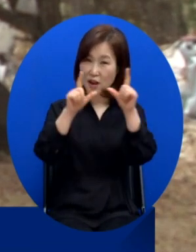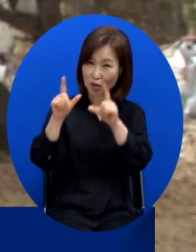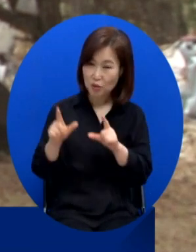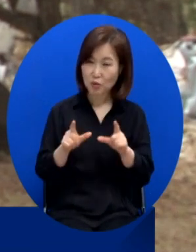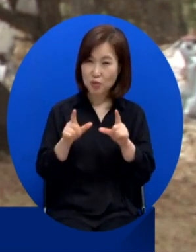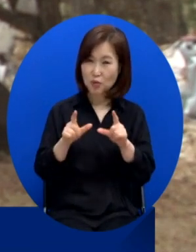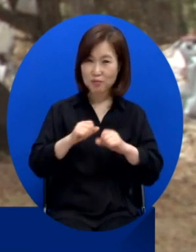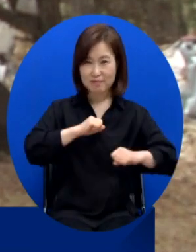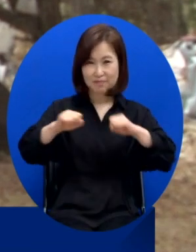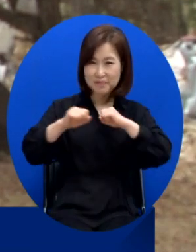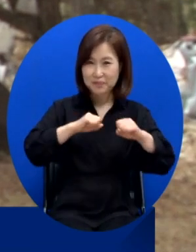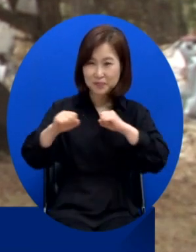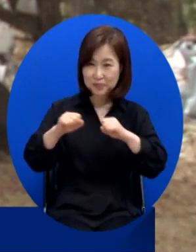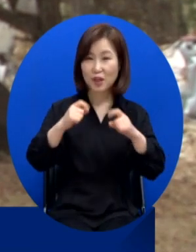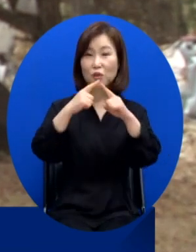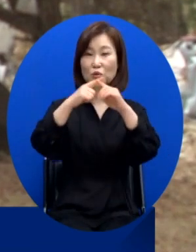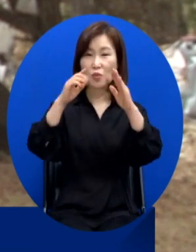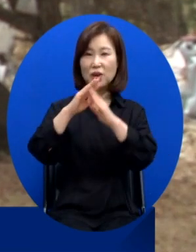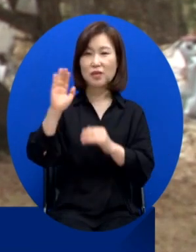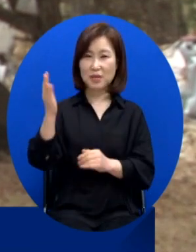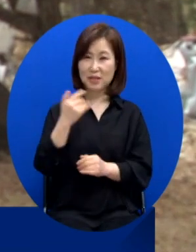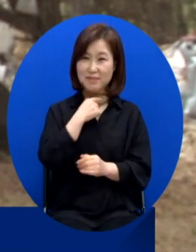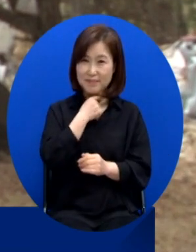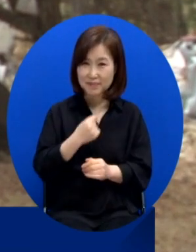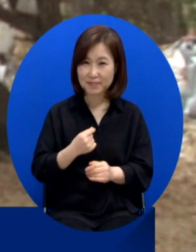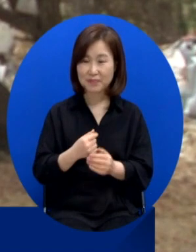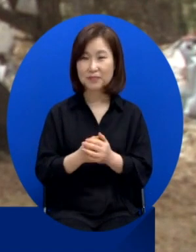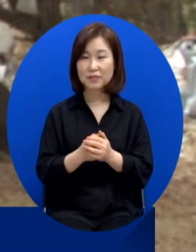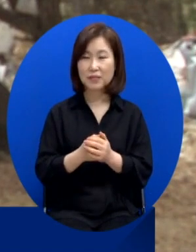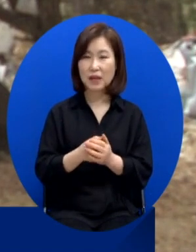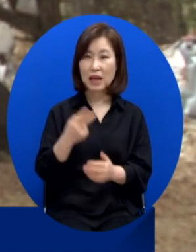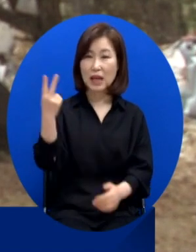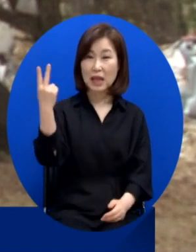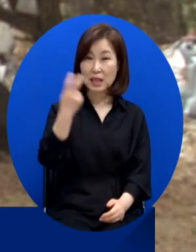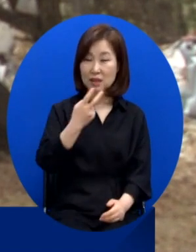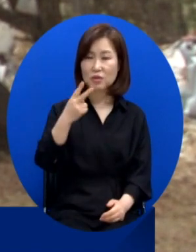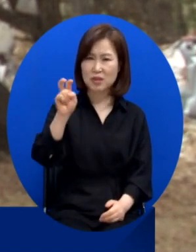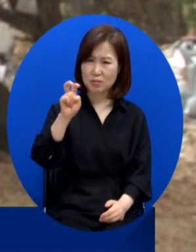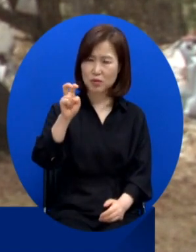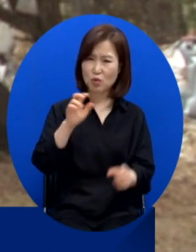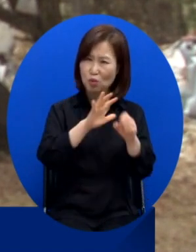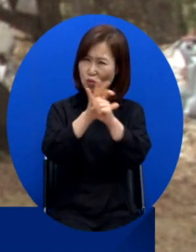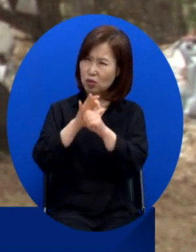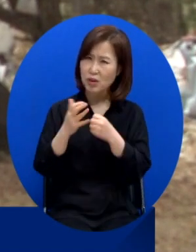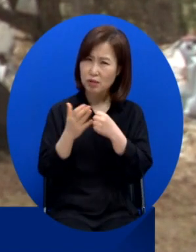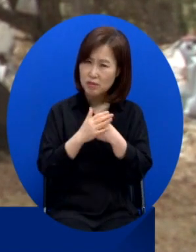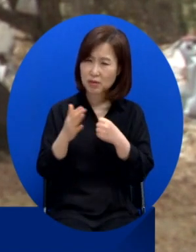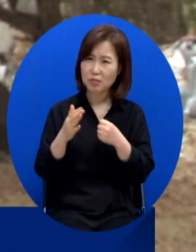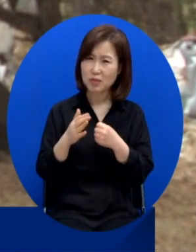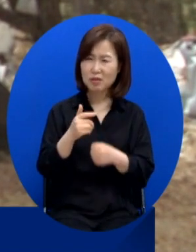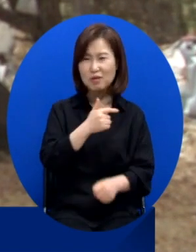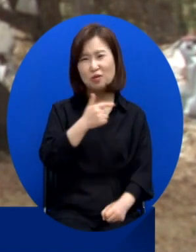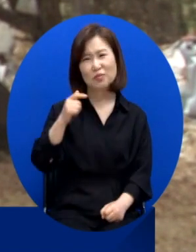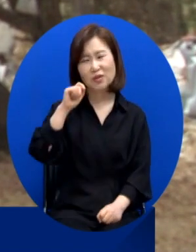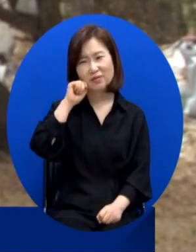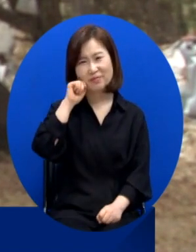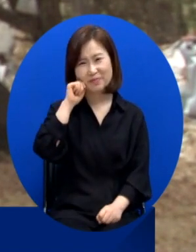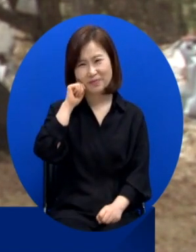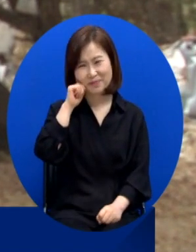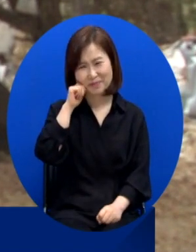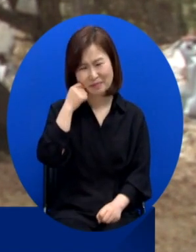그렇게 사역하는 교회가 됐으면 좋겠고요. 2020년 코로나19 때문에 참